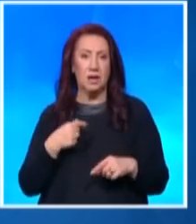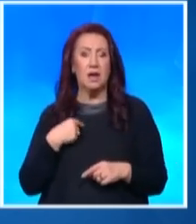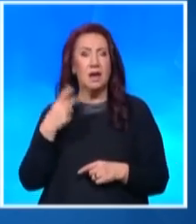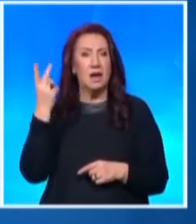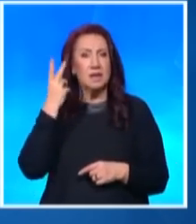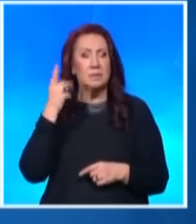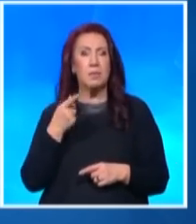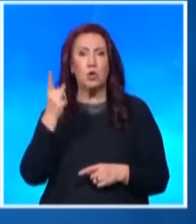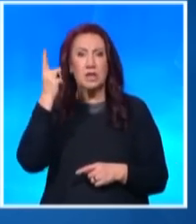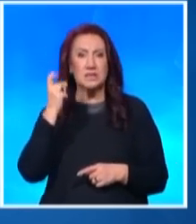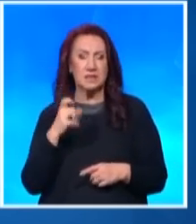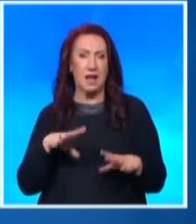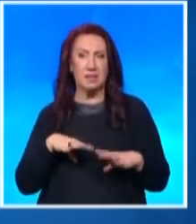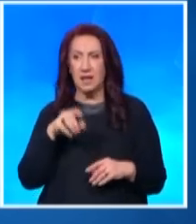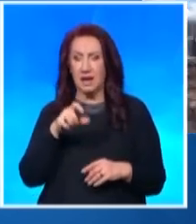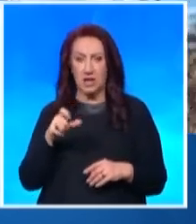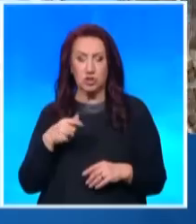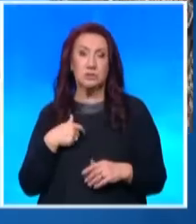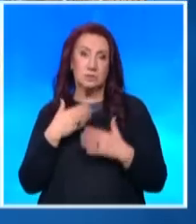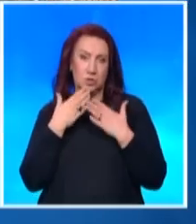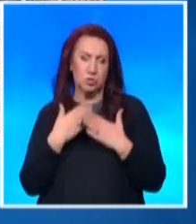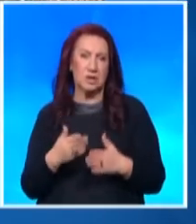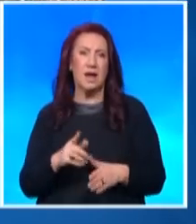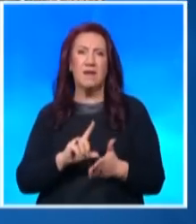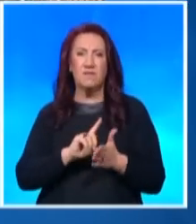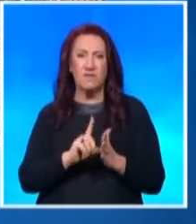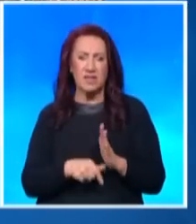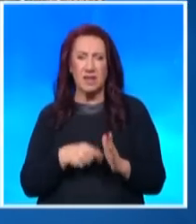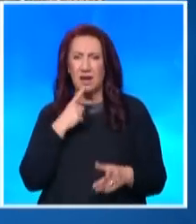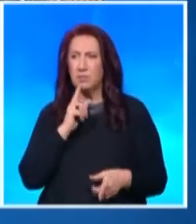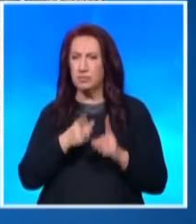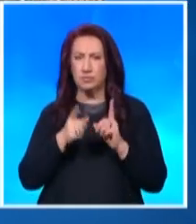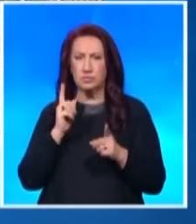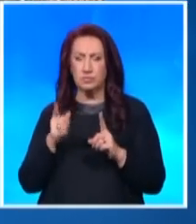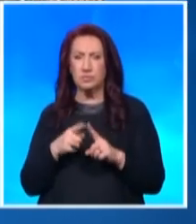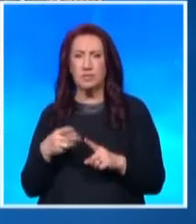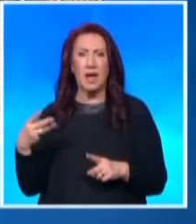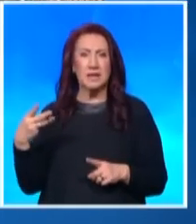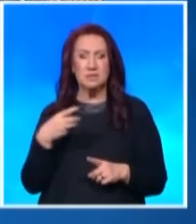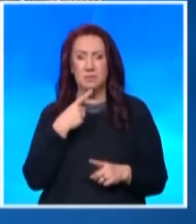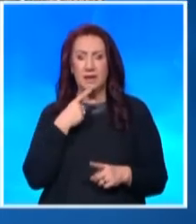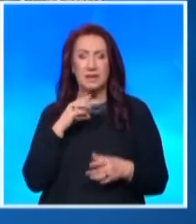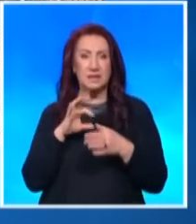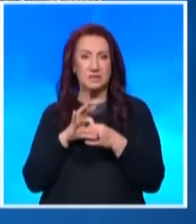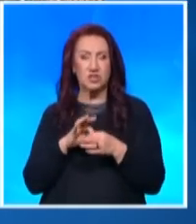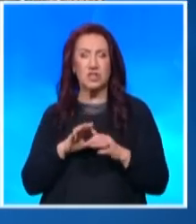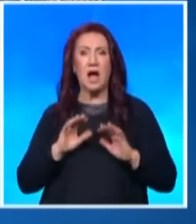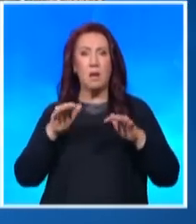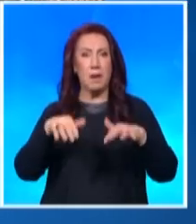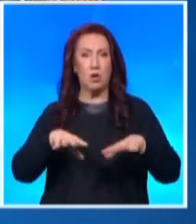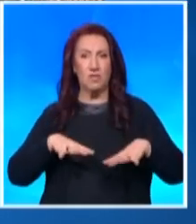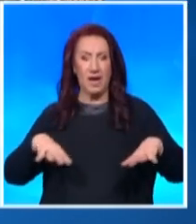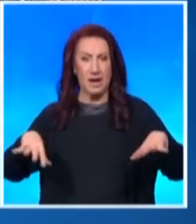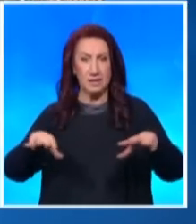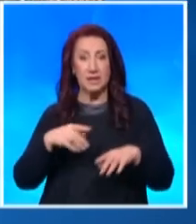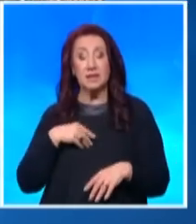на граждани, за което им благодаря. Веднага се разпоредих експерти от района да се свържат с паркове и градини и зелена система и да отидат